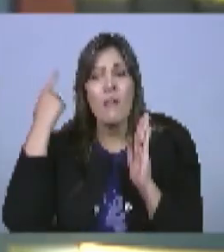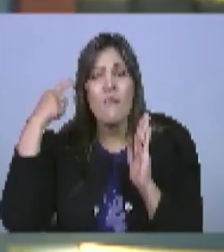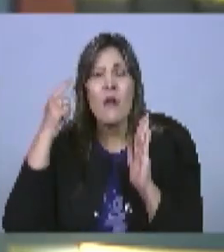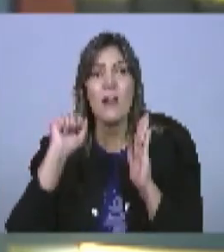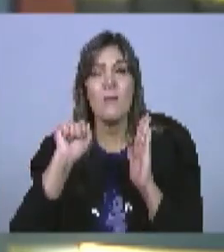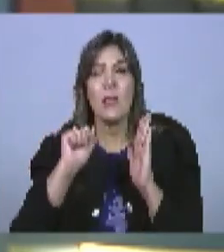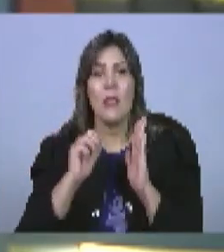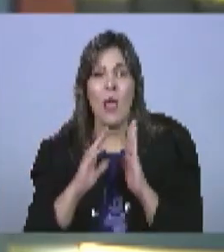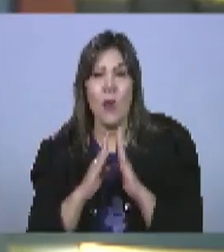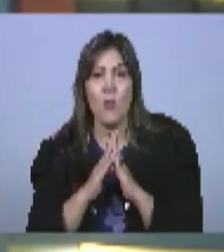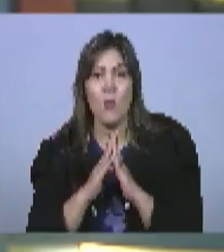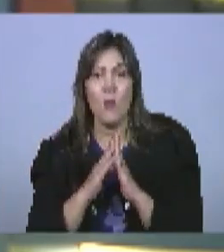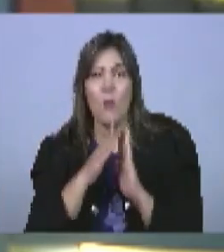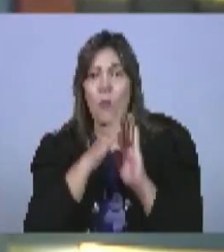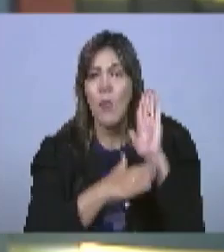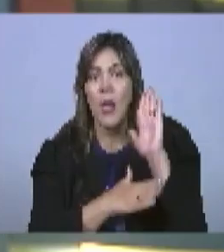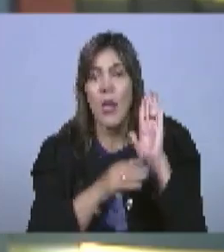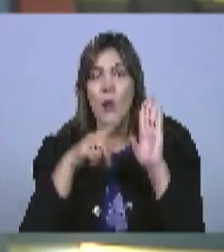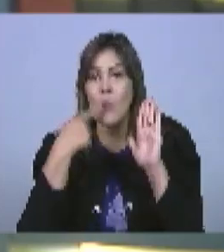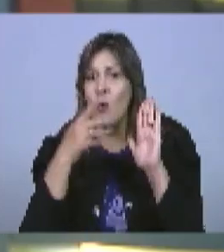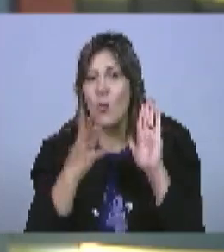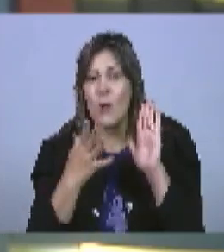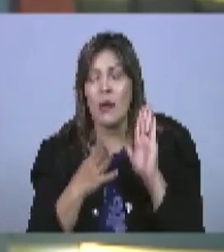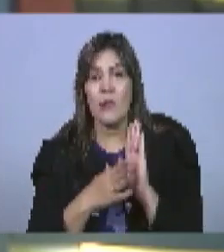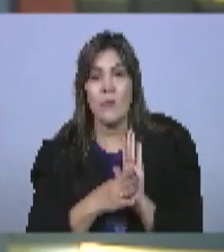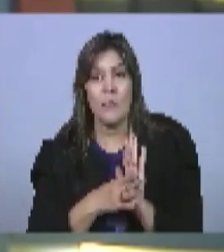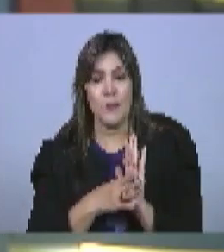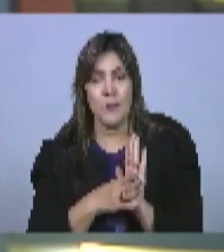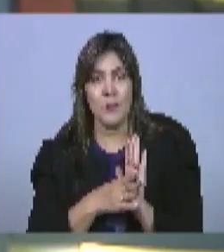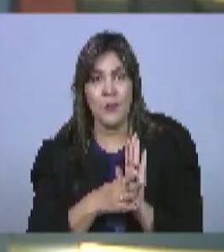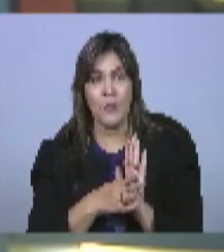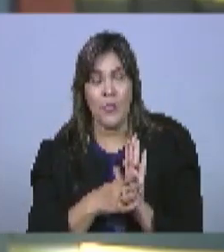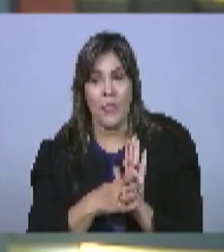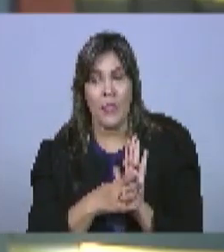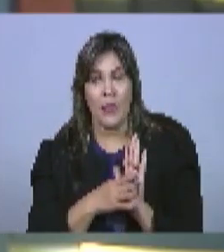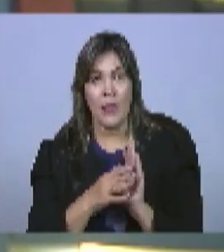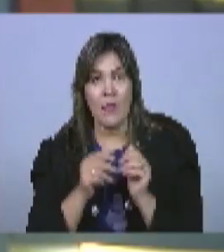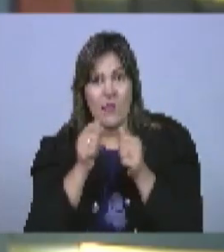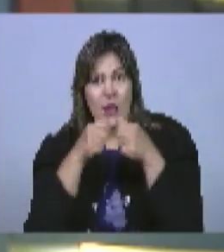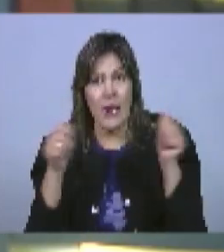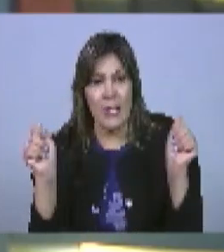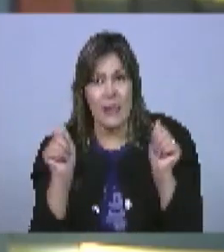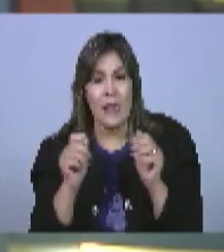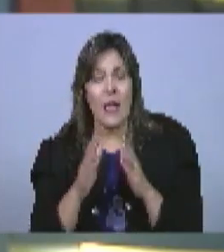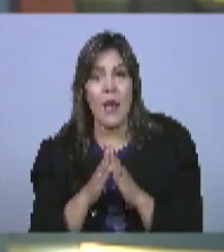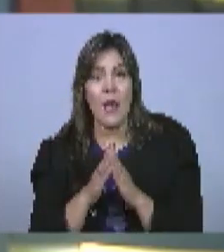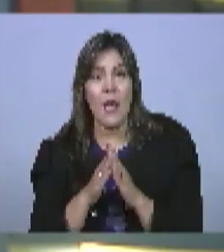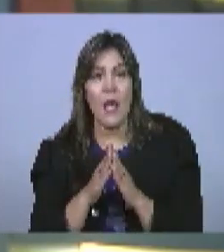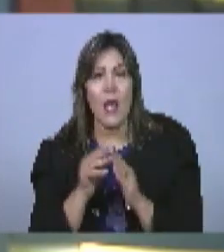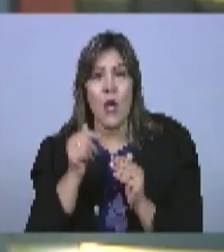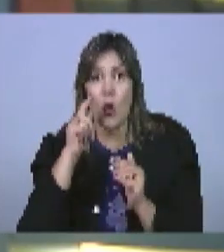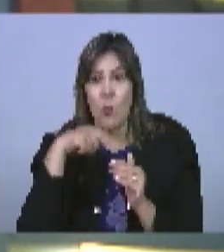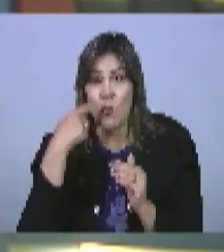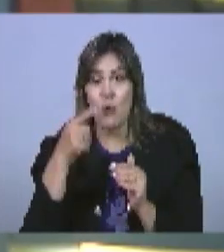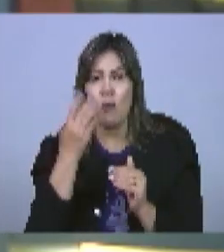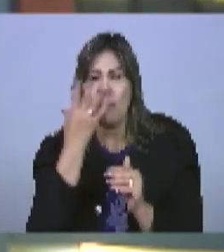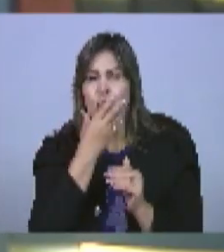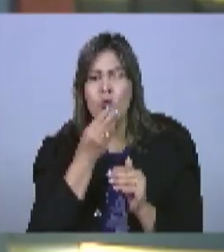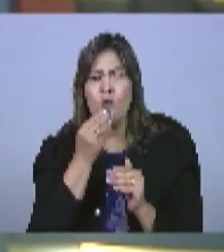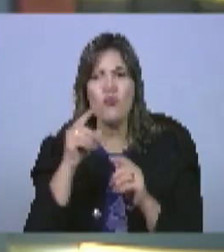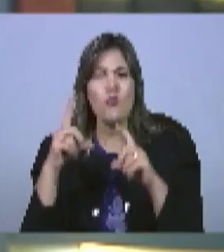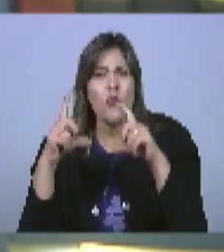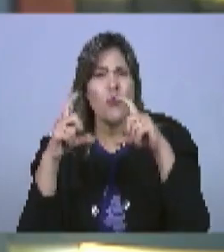لهم البيان بيقوللك ايه نقدا لما حدث في